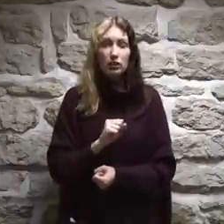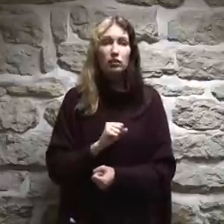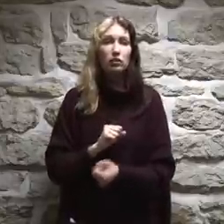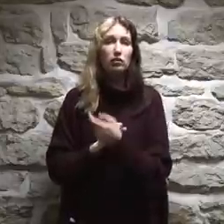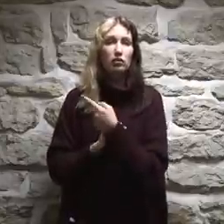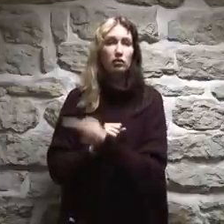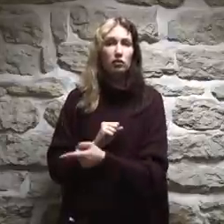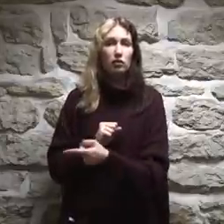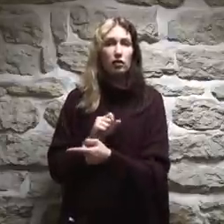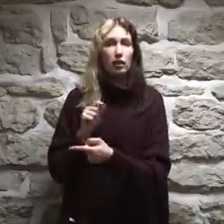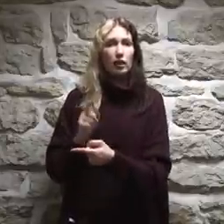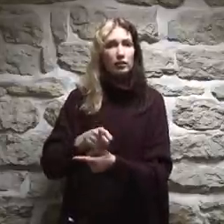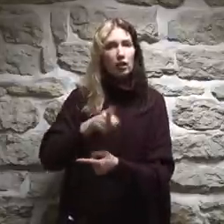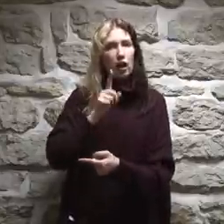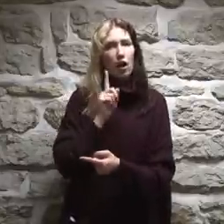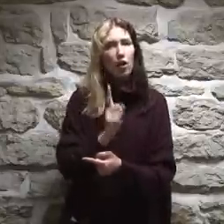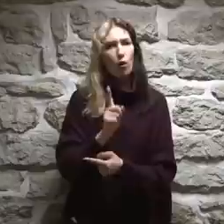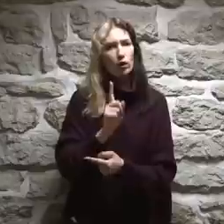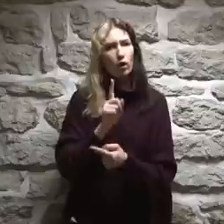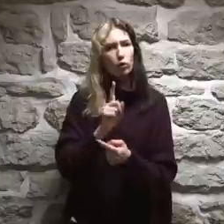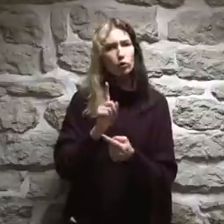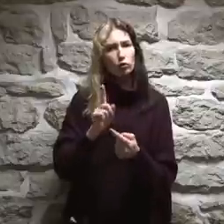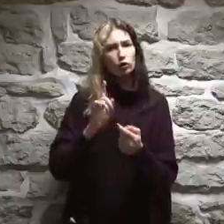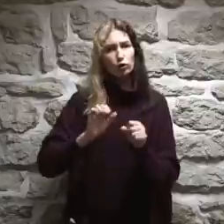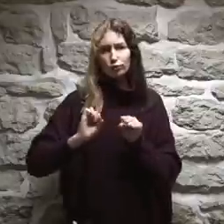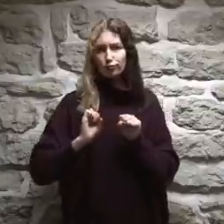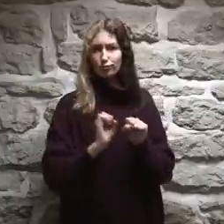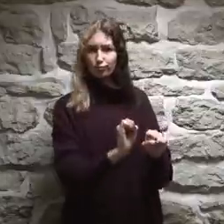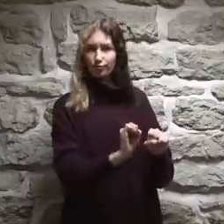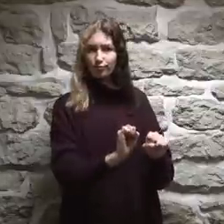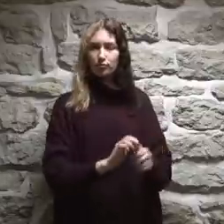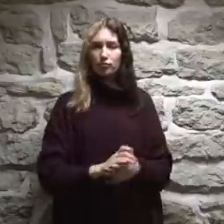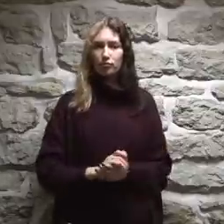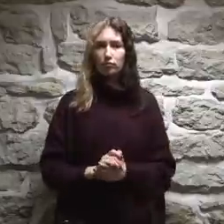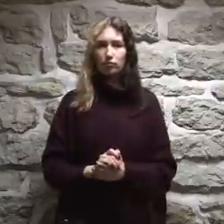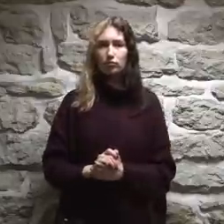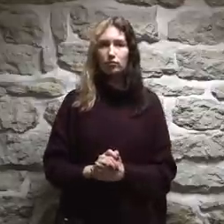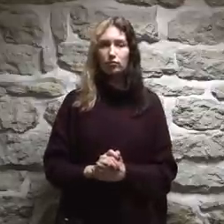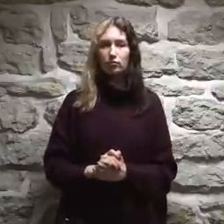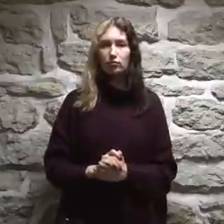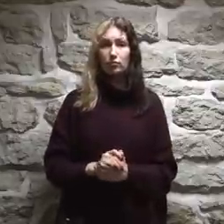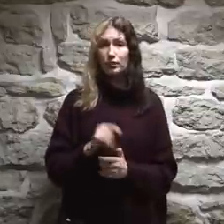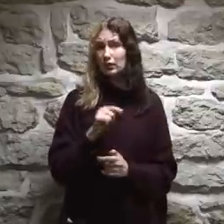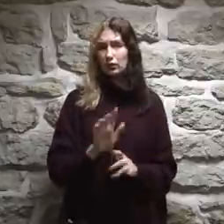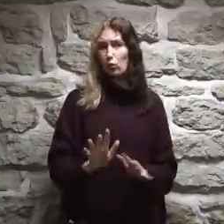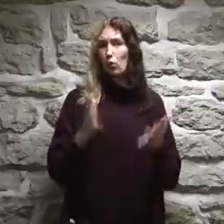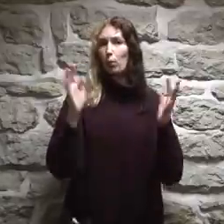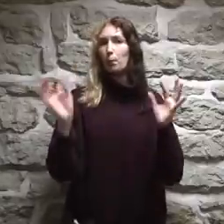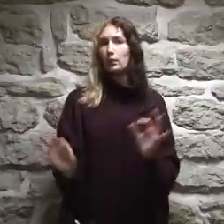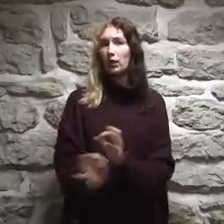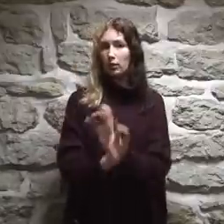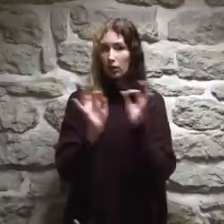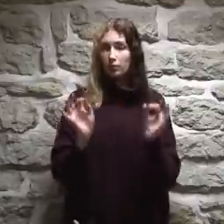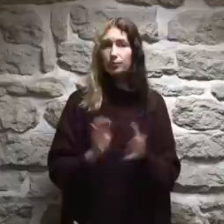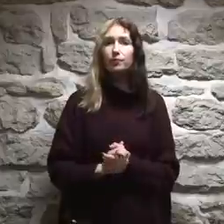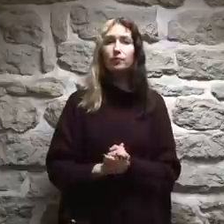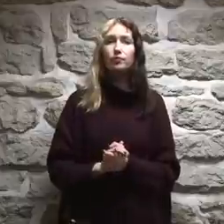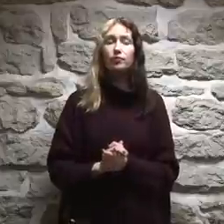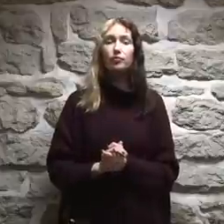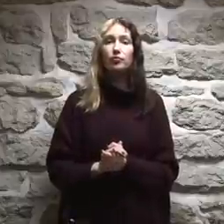seda heidutushoiakut ja siin siis midagi ei juhtuks.